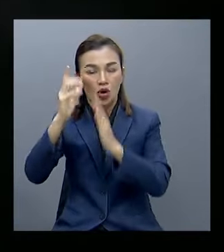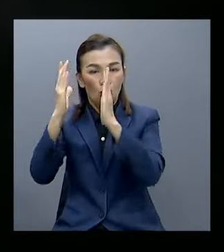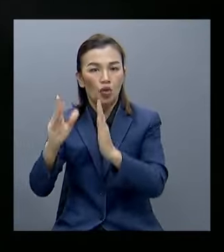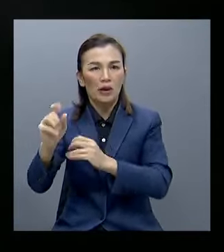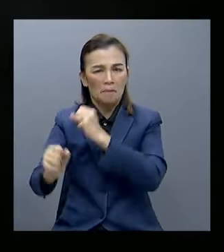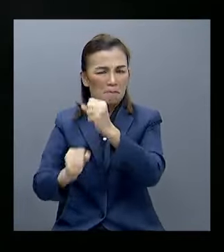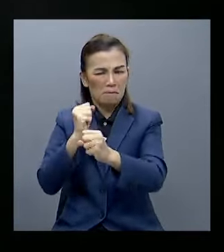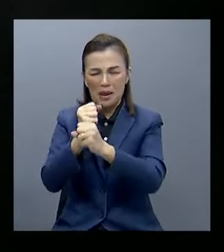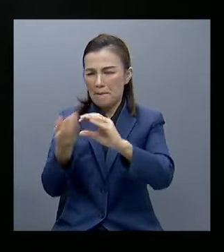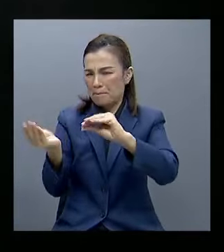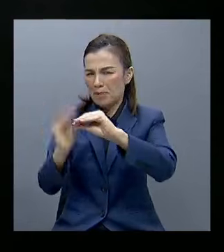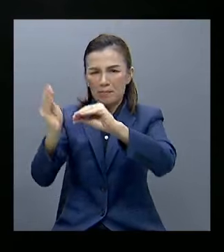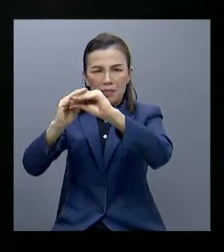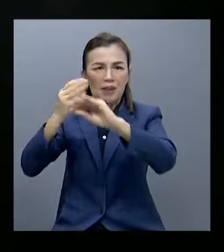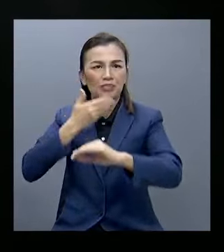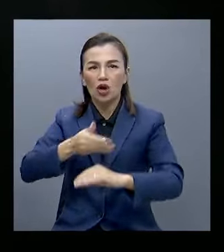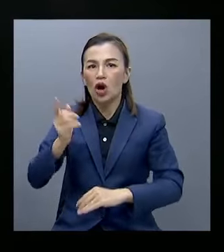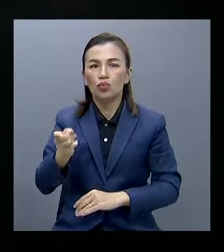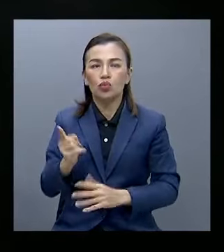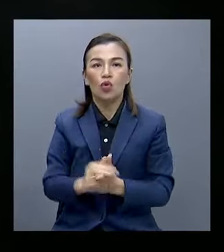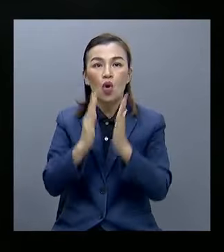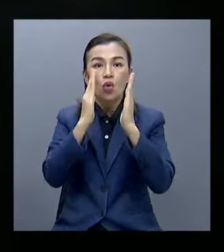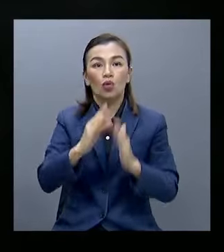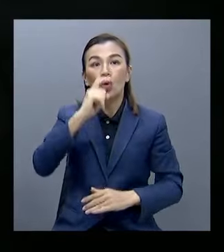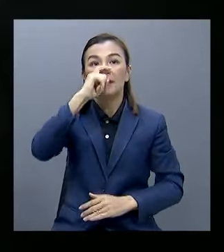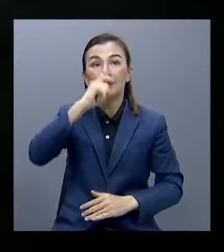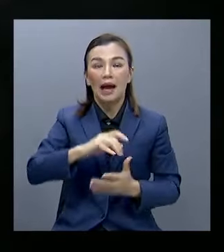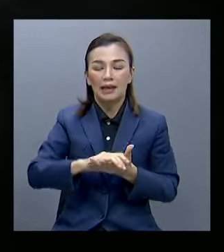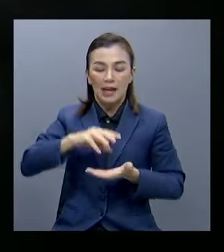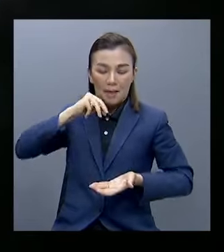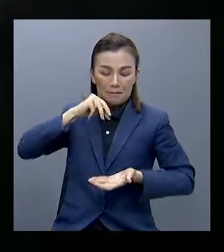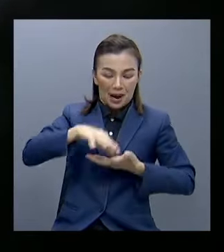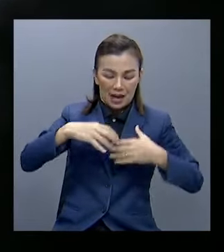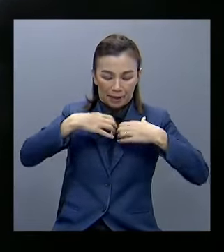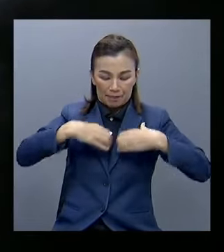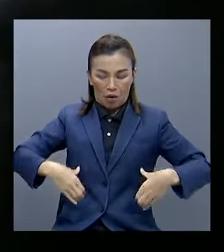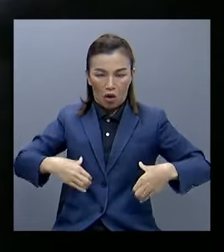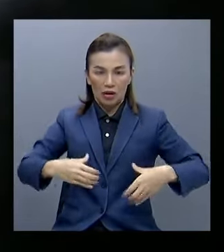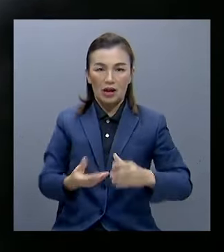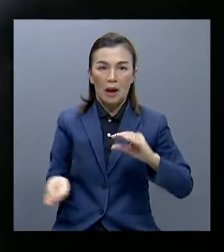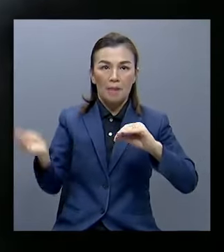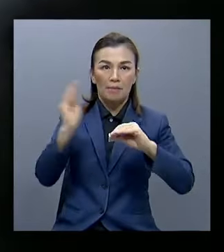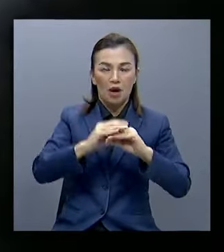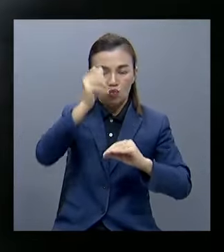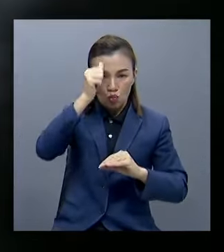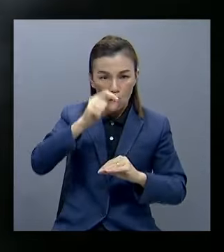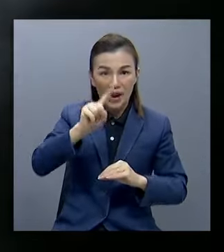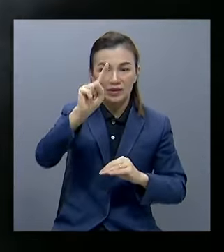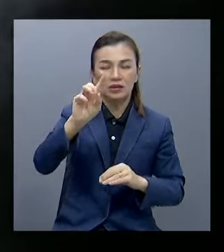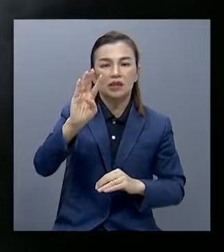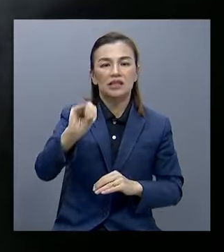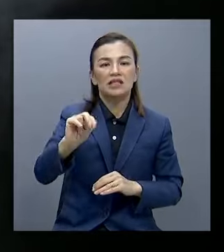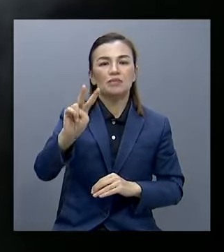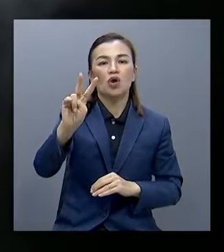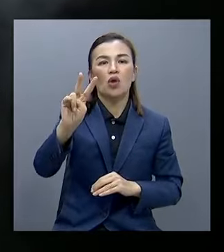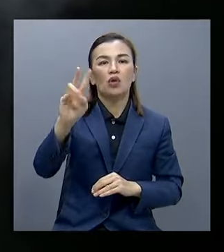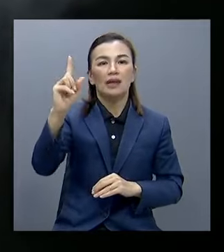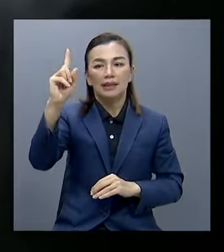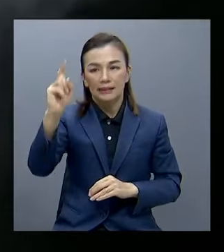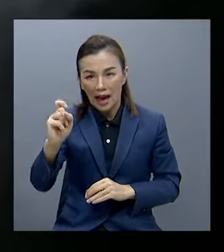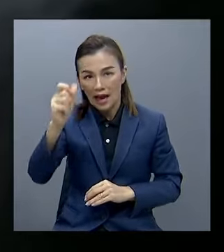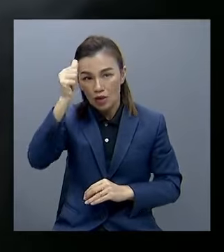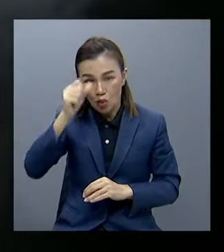ยครับซึ่งประเทศไทยพบคนไทยป่วยเป็นมะเร็งปอดเพิ่มขึ้นวันละ42คนและก็เสียชีวิตถึงวัน